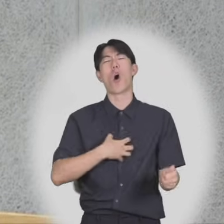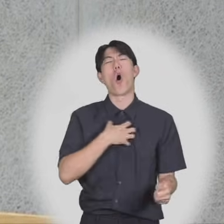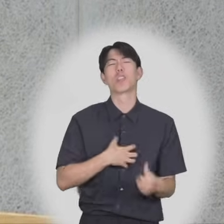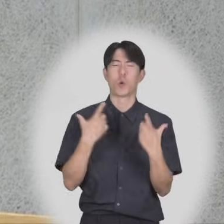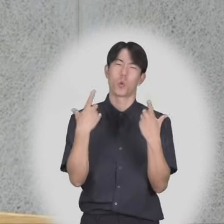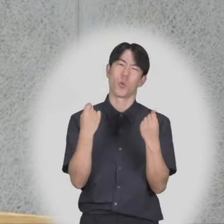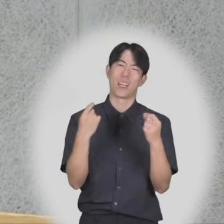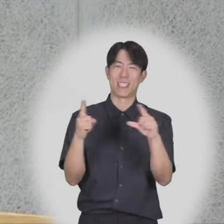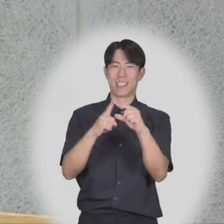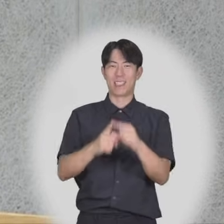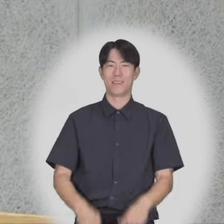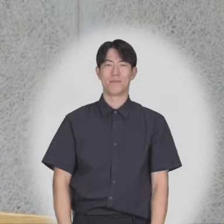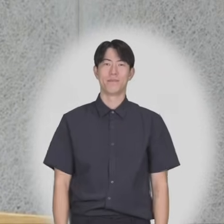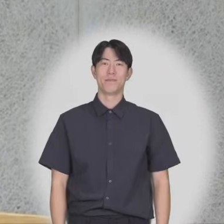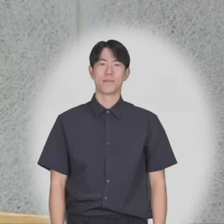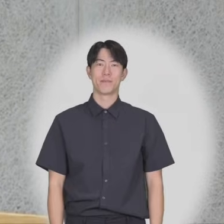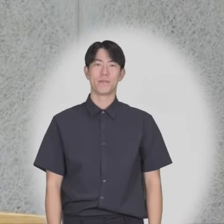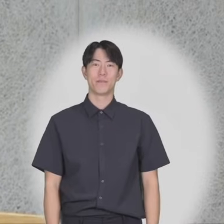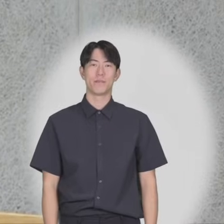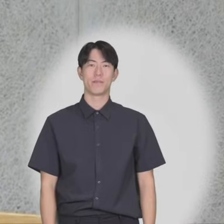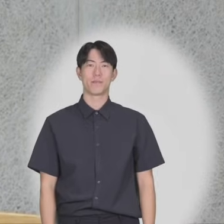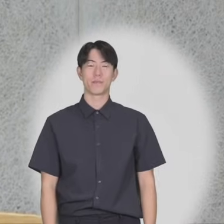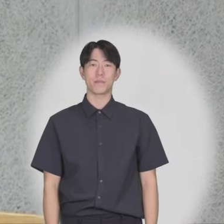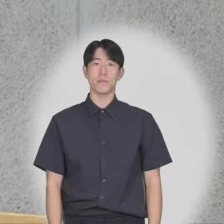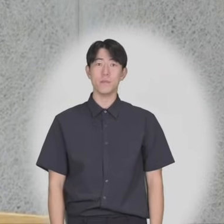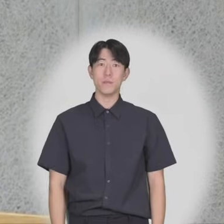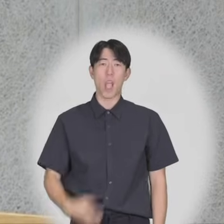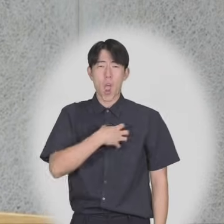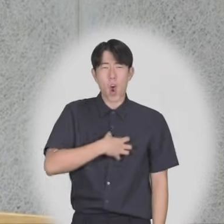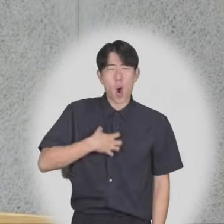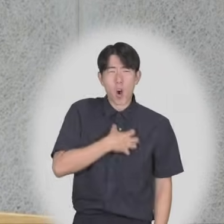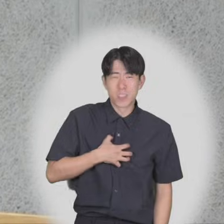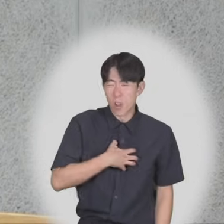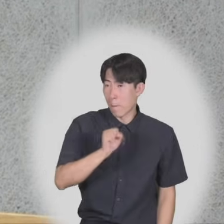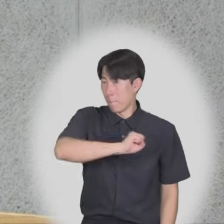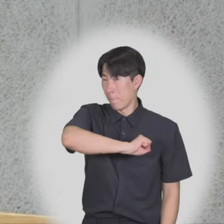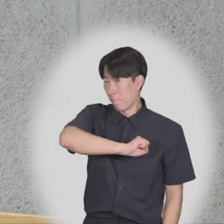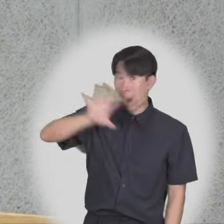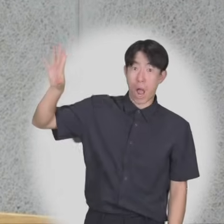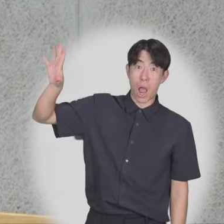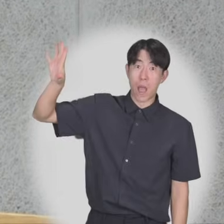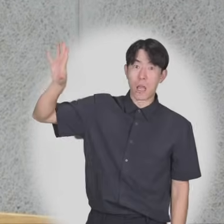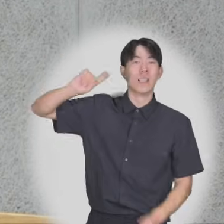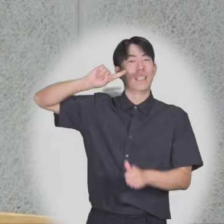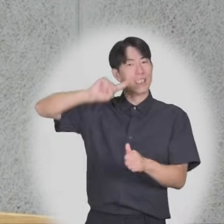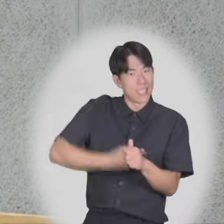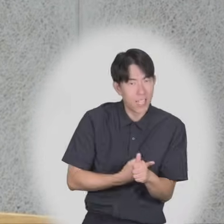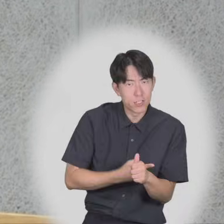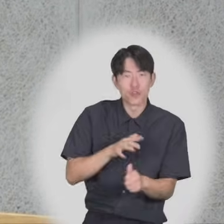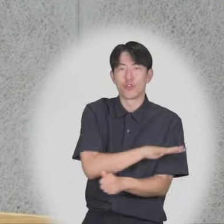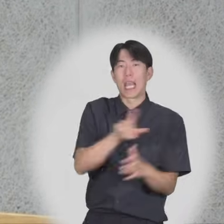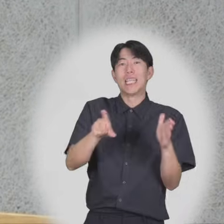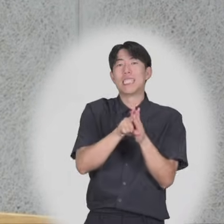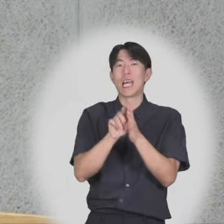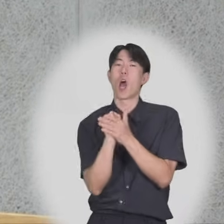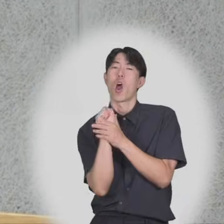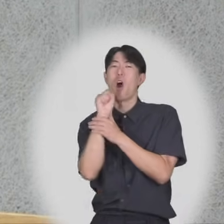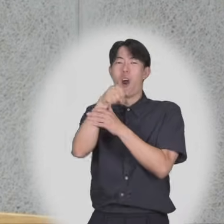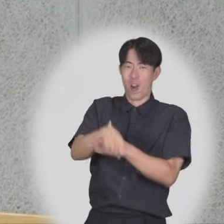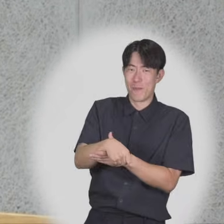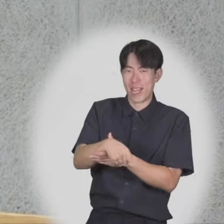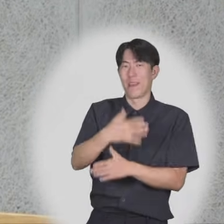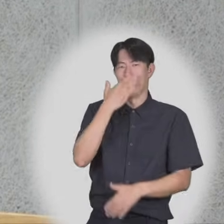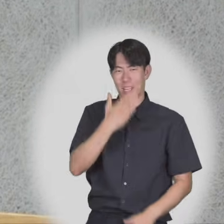worry예요. 이것을 뽑아내야, 세상의 염려를 뽑아내야 열매를 맺을 수 있게 되는 겁니다.